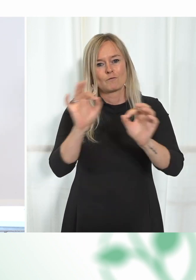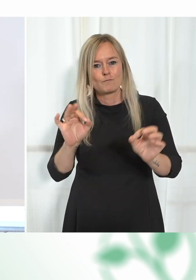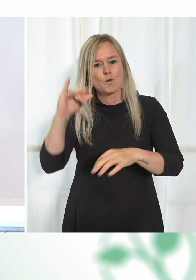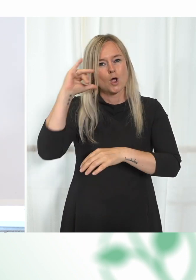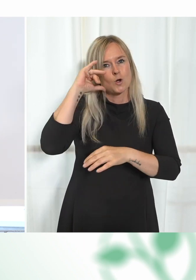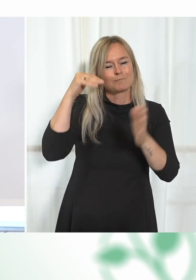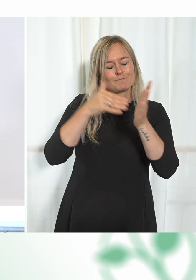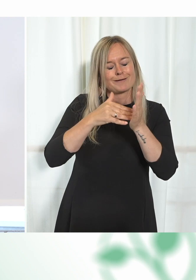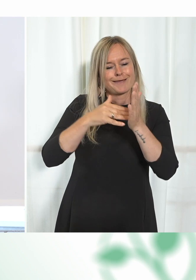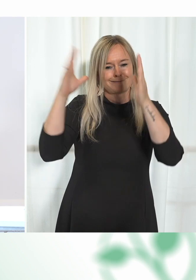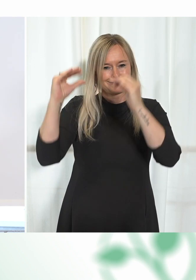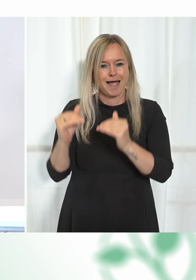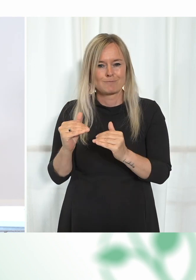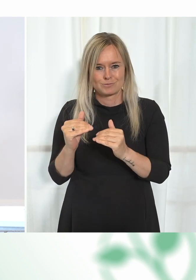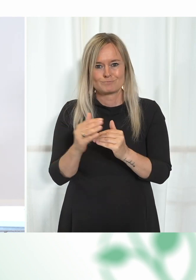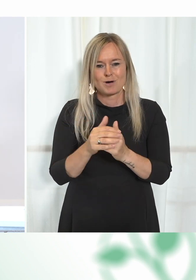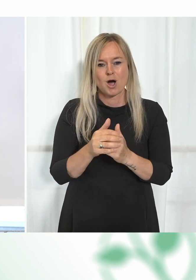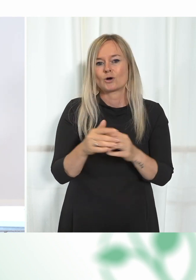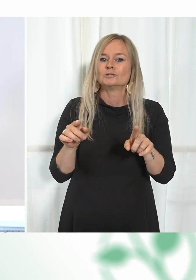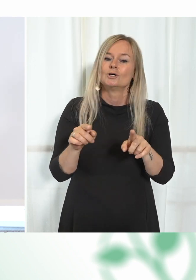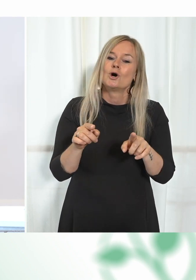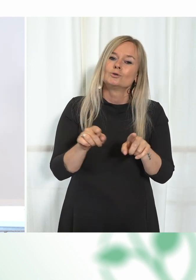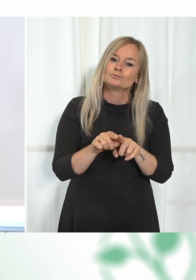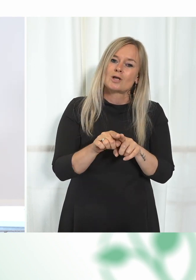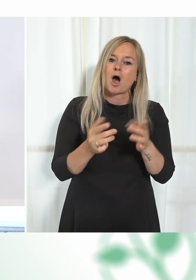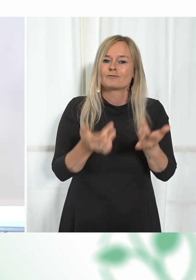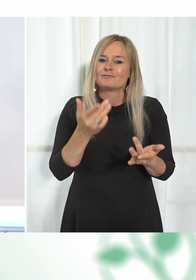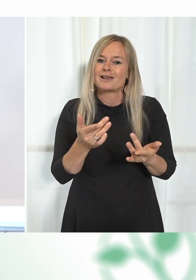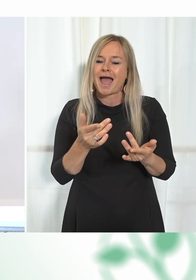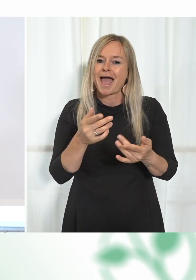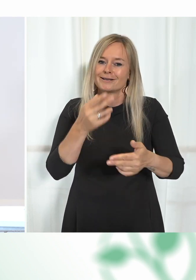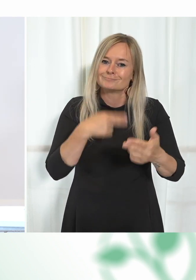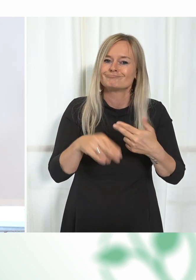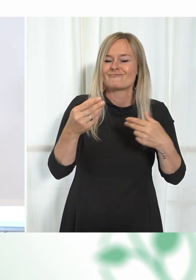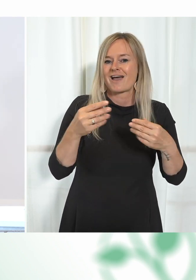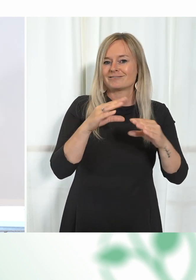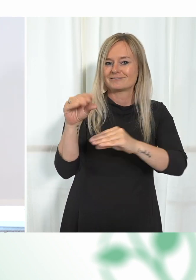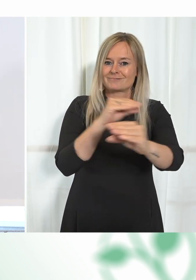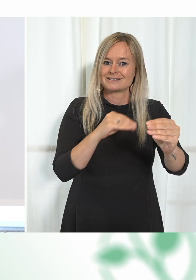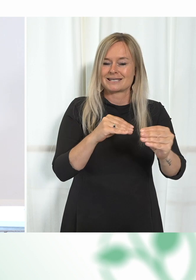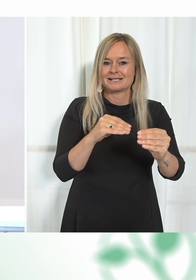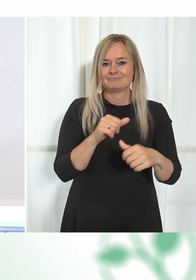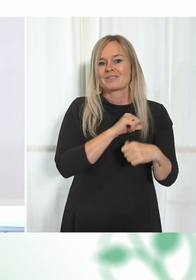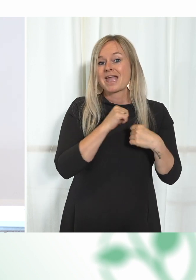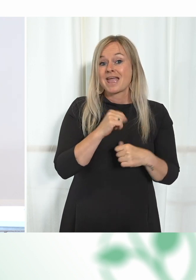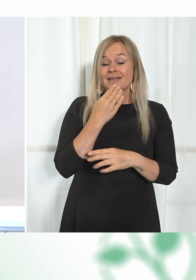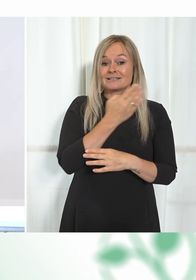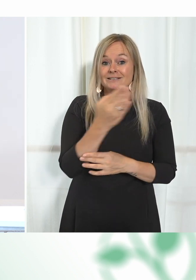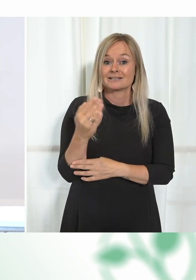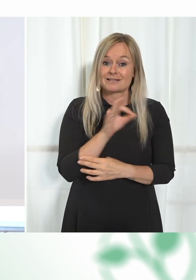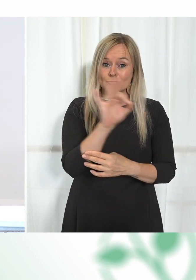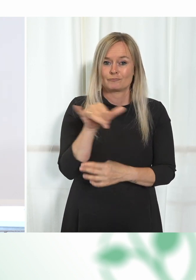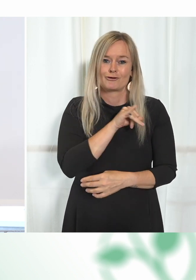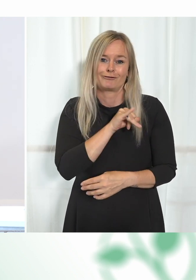Behinderung im Arbeitsmarkt vollumfänglich schaffen. Und danke auch Ihnen für das Interesse. Und alle gemeinsam, bevor wir dann